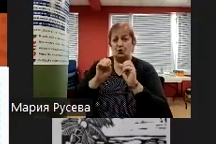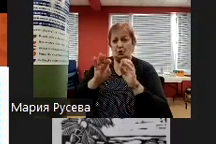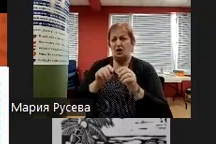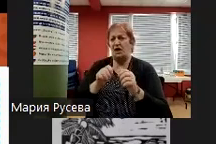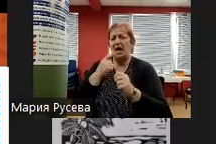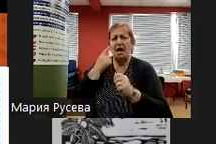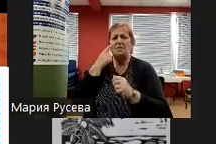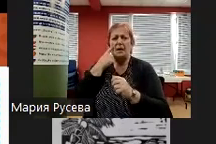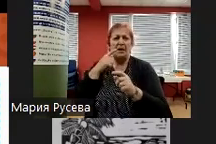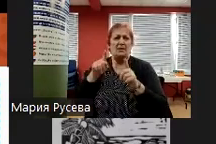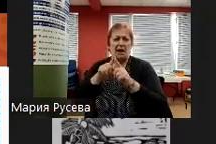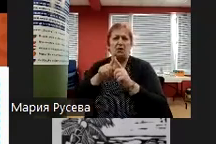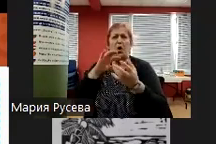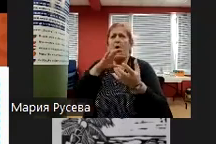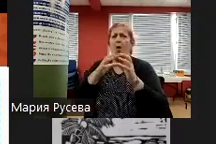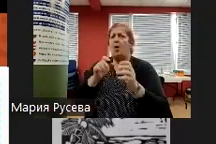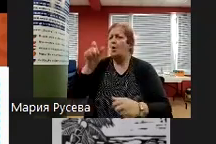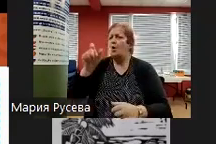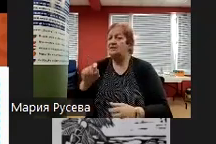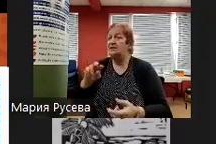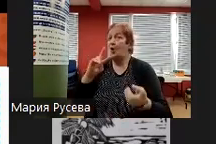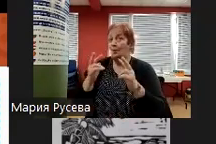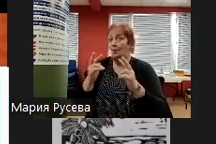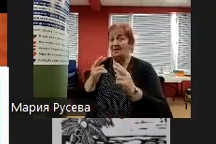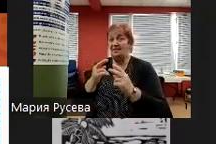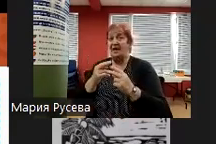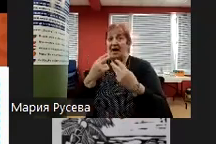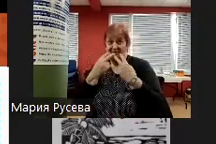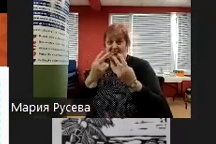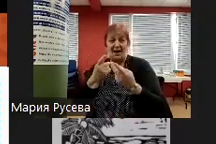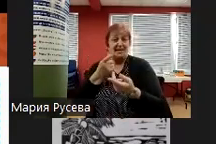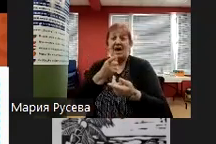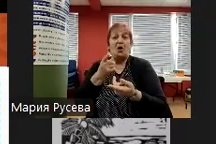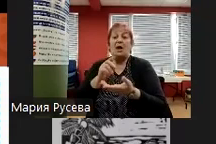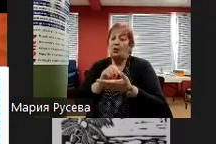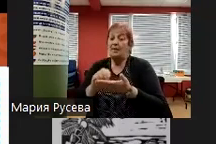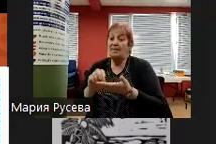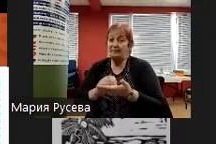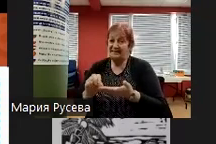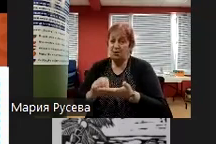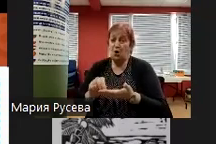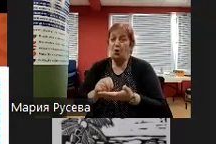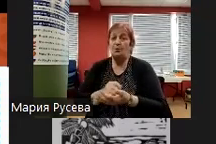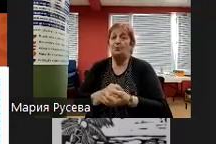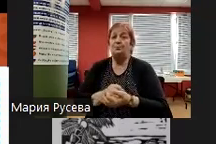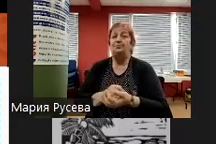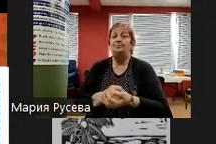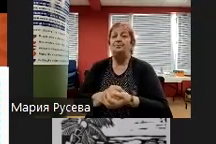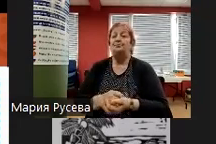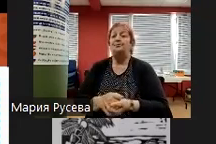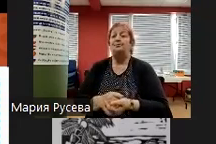като политици, нали, да обърнат внимание на това, което е написано. И